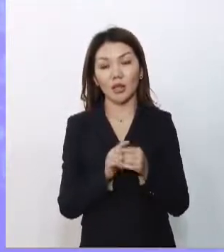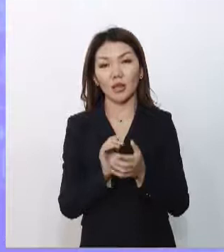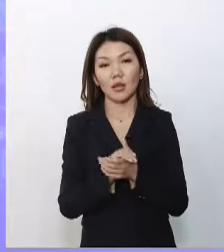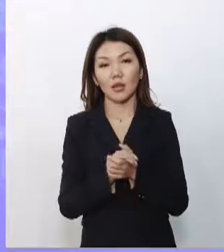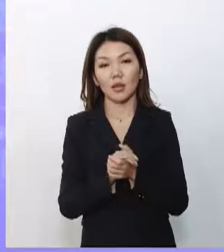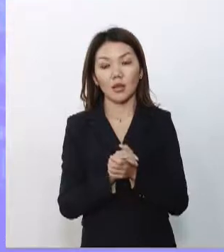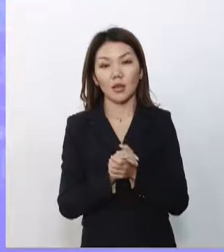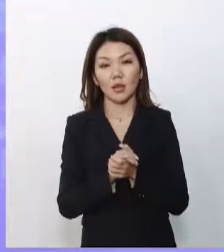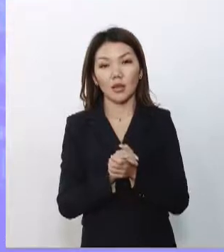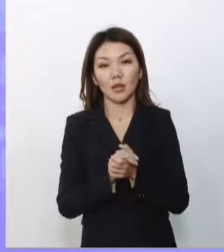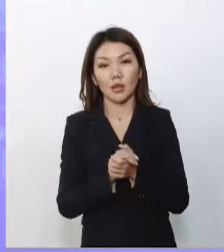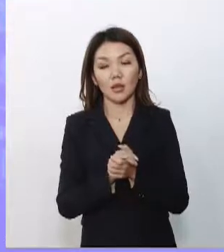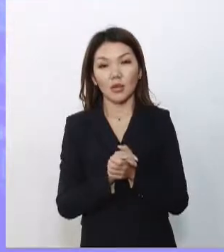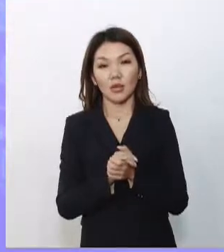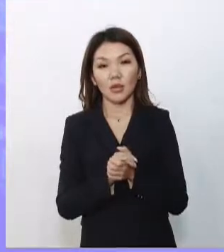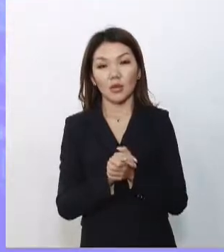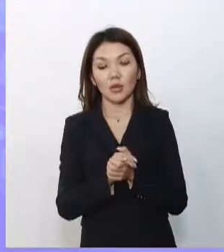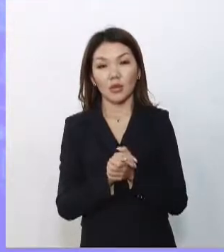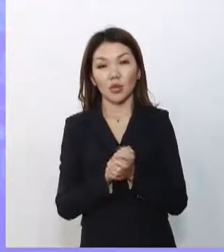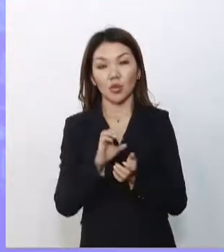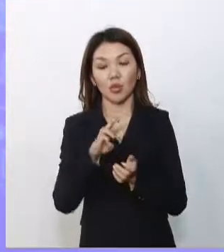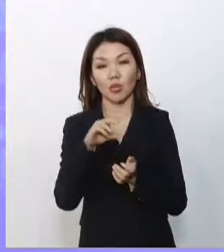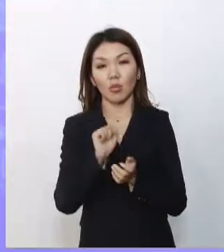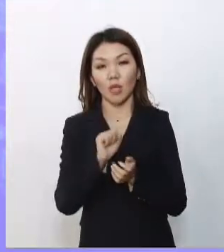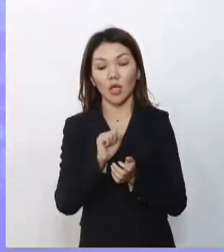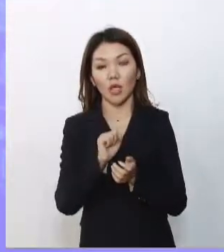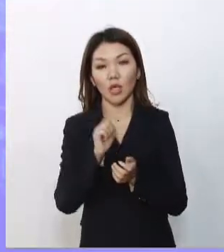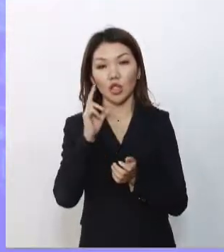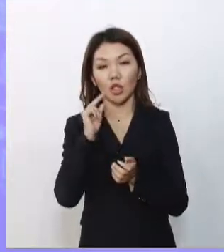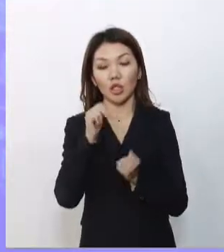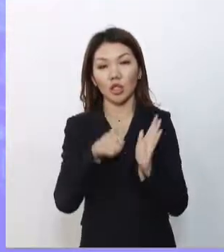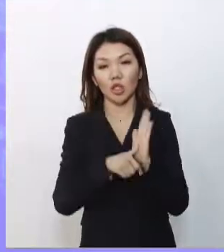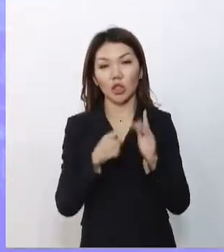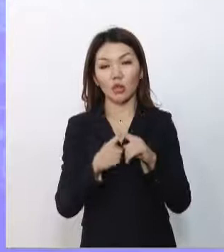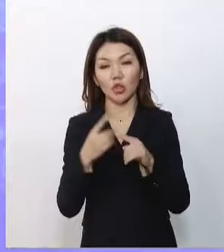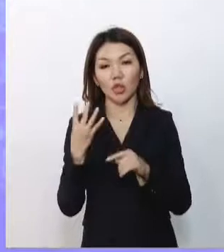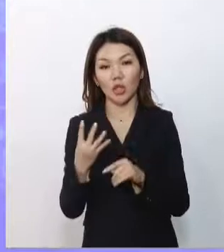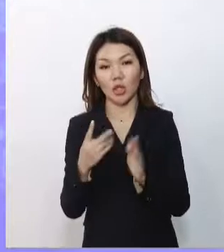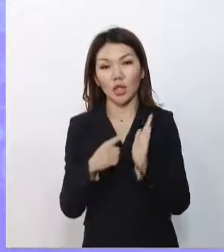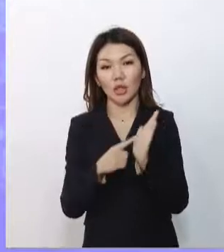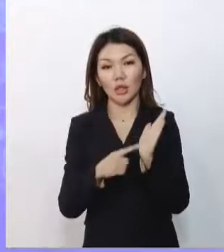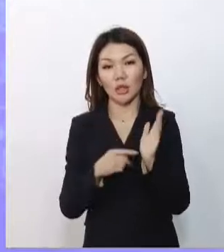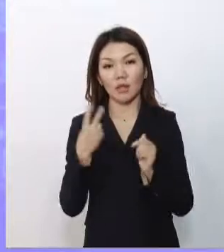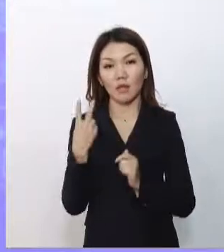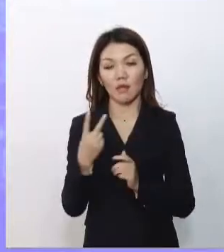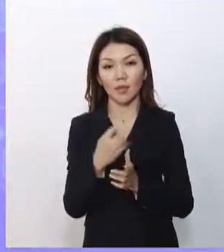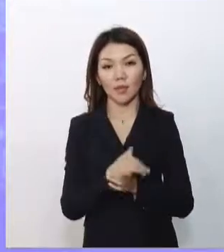выражением. Сумму чисел 6 и 4 разделить на 2.